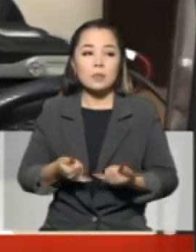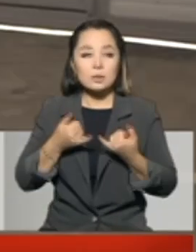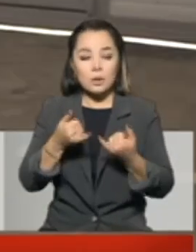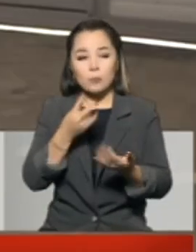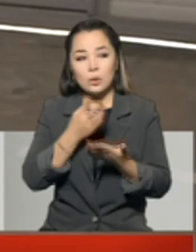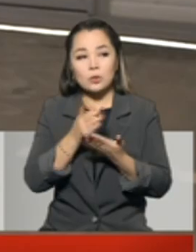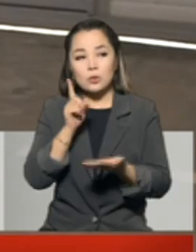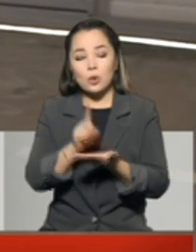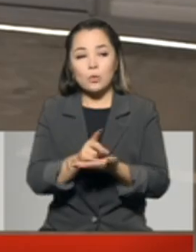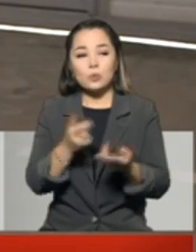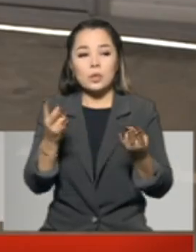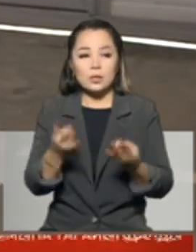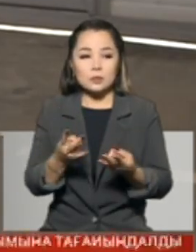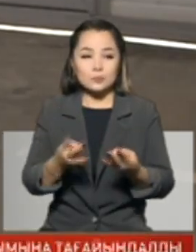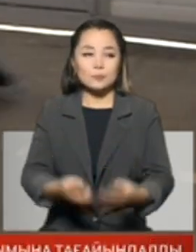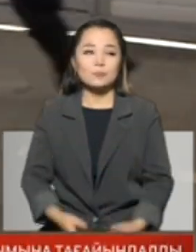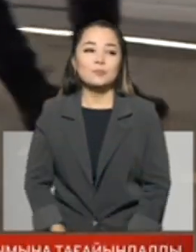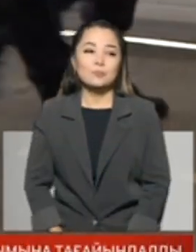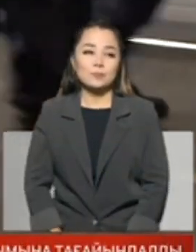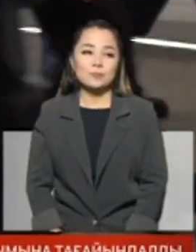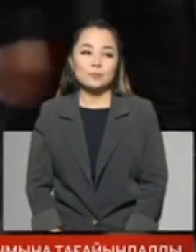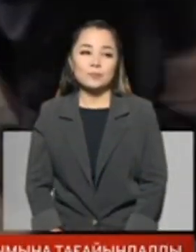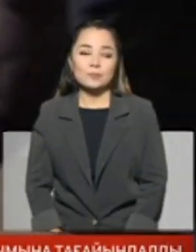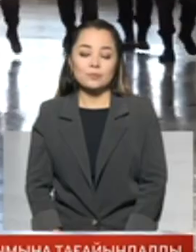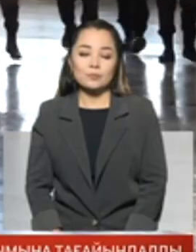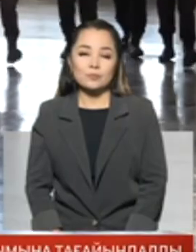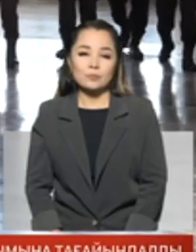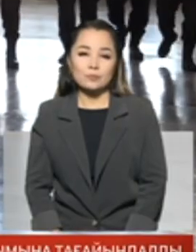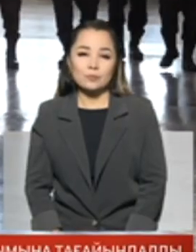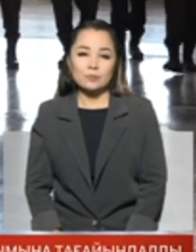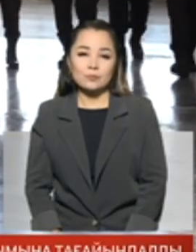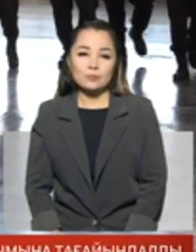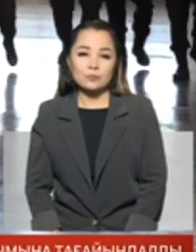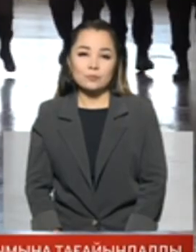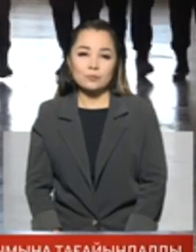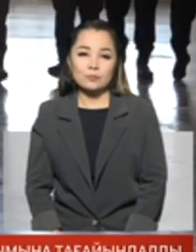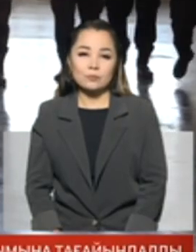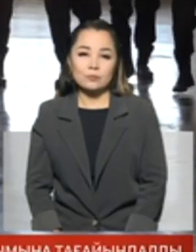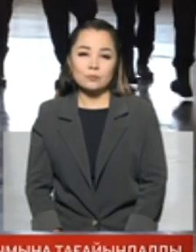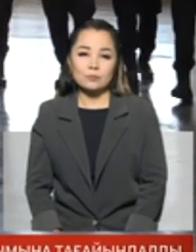үстем болуға тиіс. Нұрсұлтан Нұрсейіт, Өнербек Жаңабай, Қазақстан ұлттық телеарнасы, Атырау.